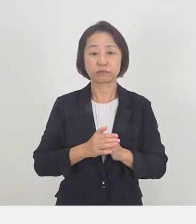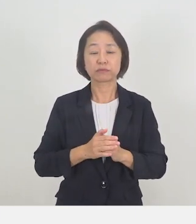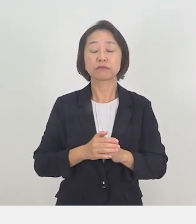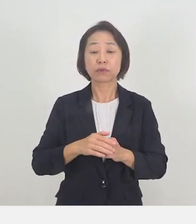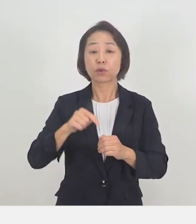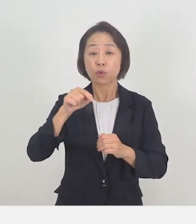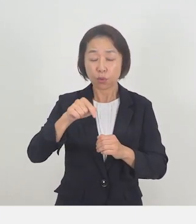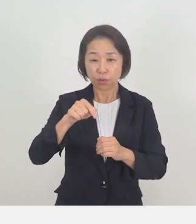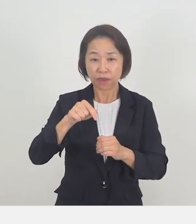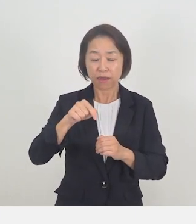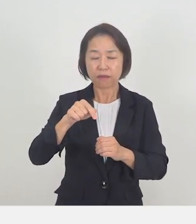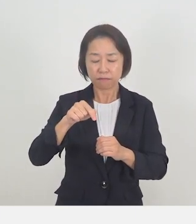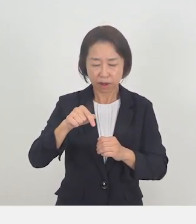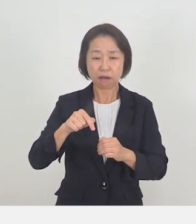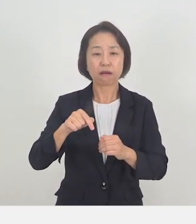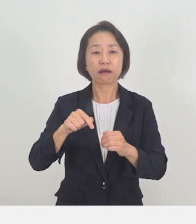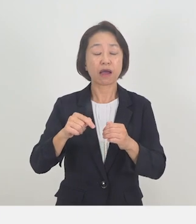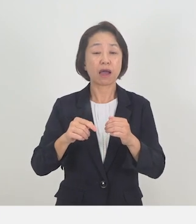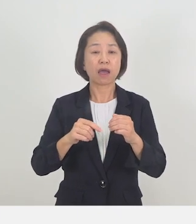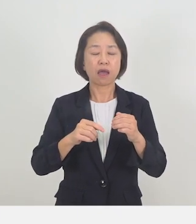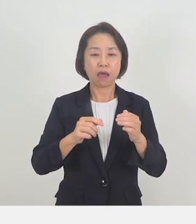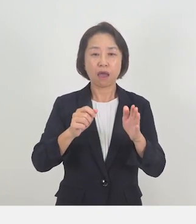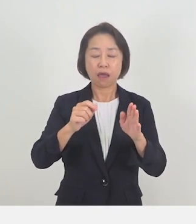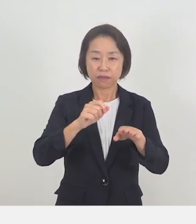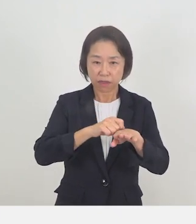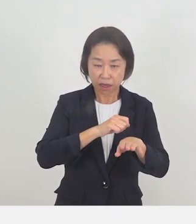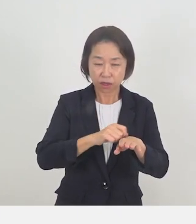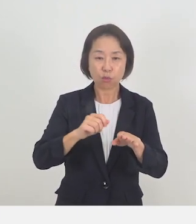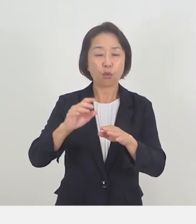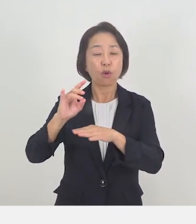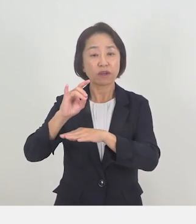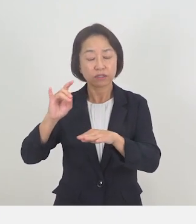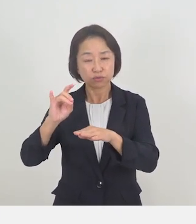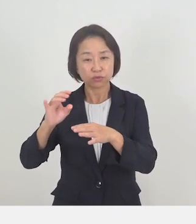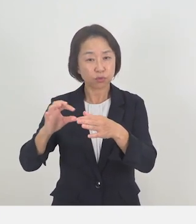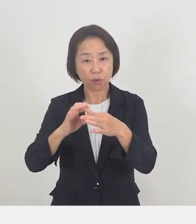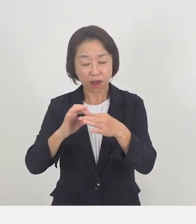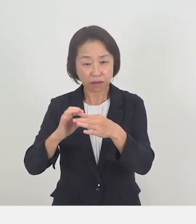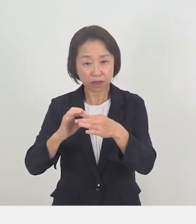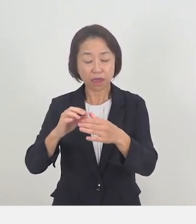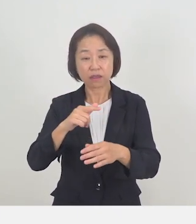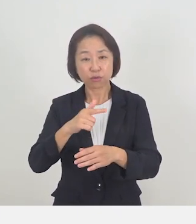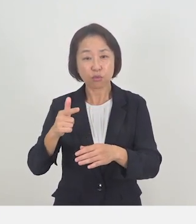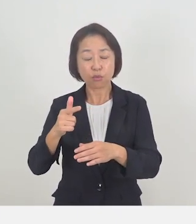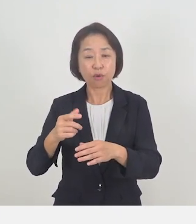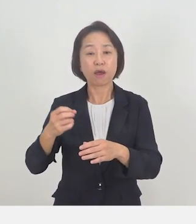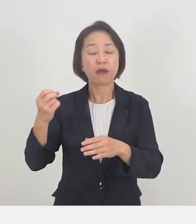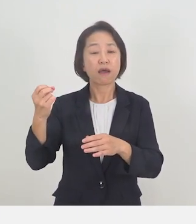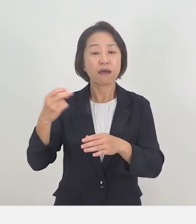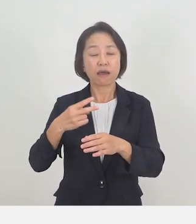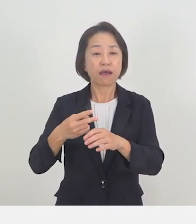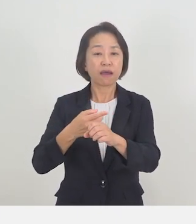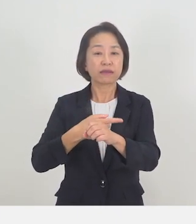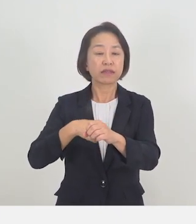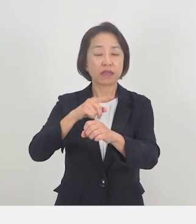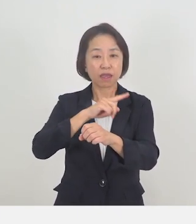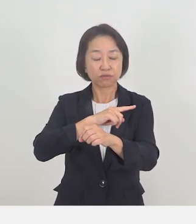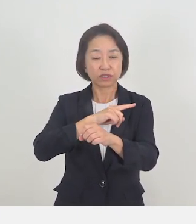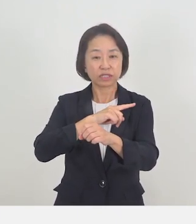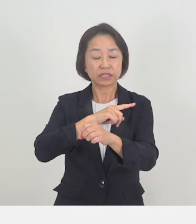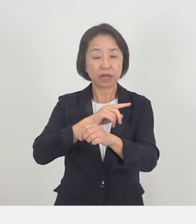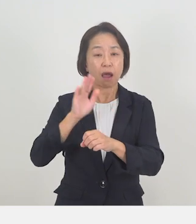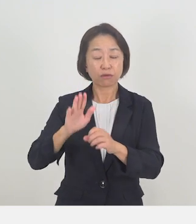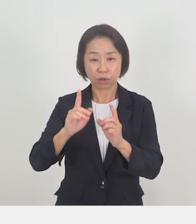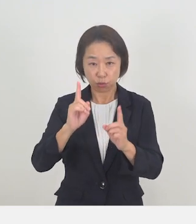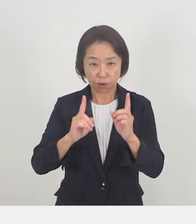性能値や性能値と基準地との対応関係再生可能エネルギーに関する情報一般消費者